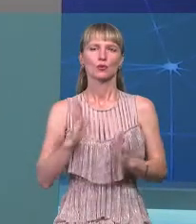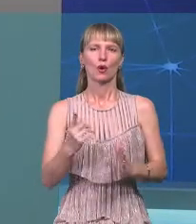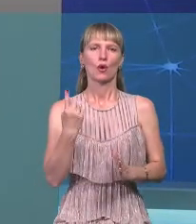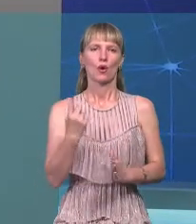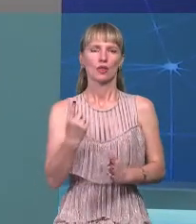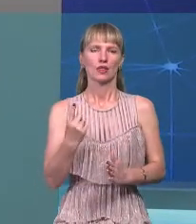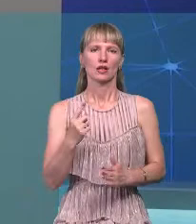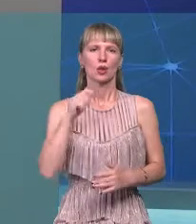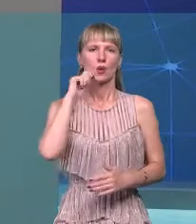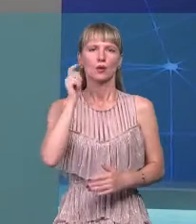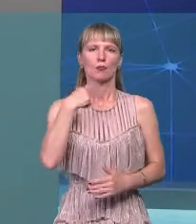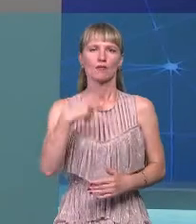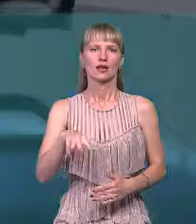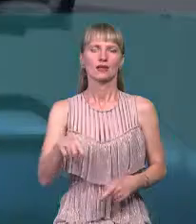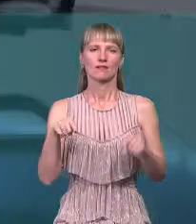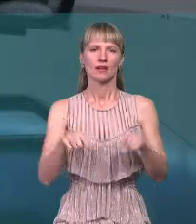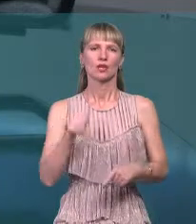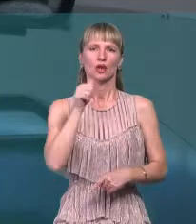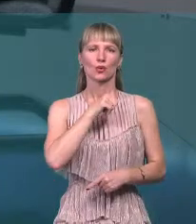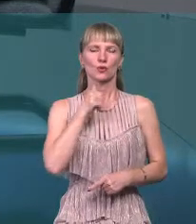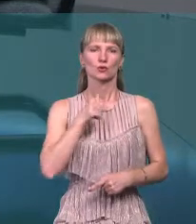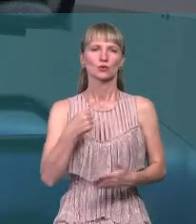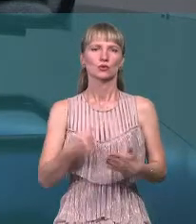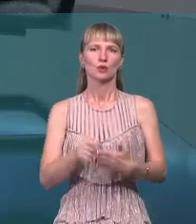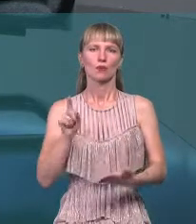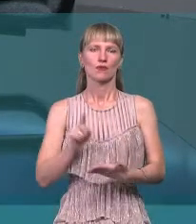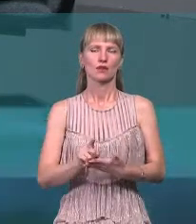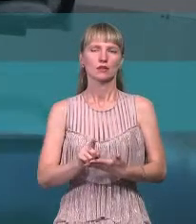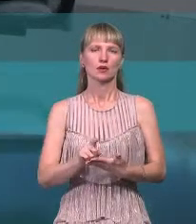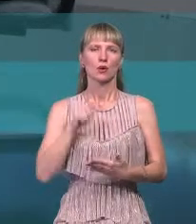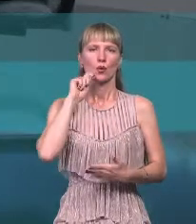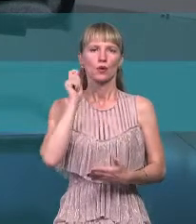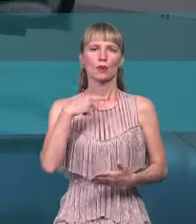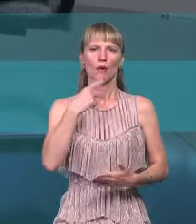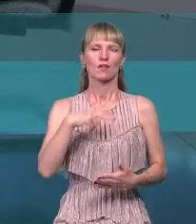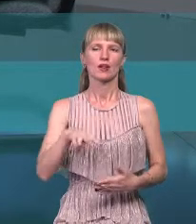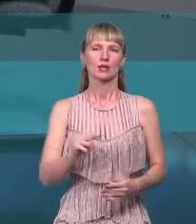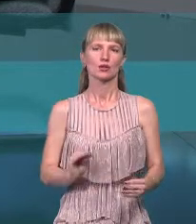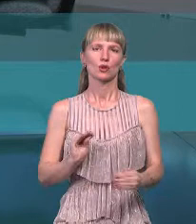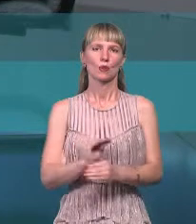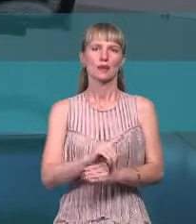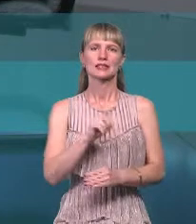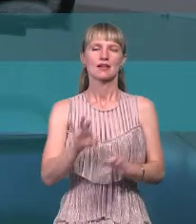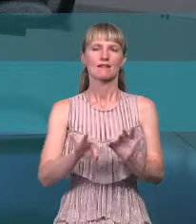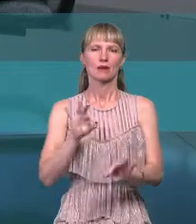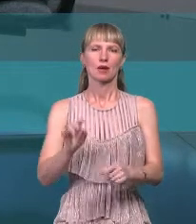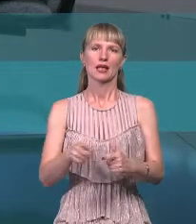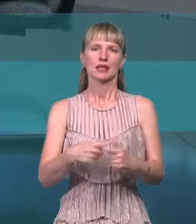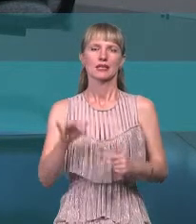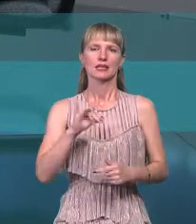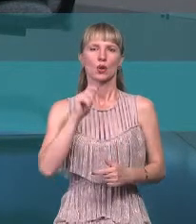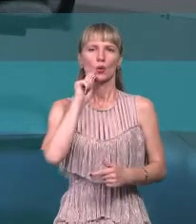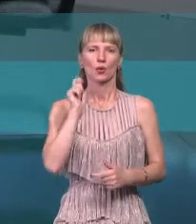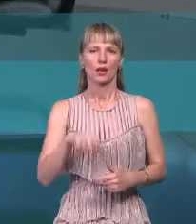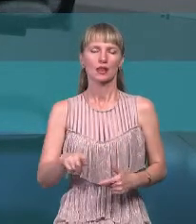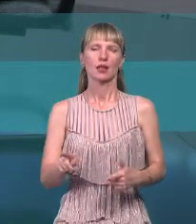– українська мова література, то в цьому році до обов'язкового предмету українська мова література ще додавалося за вибором або історія України,